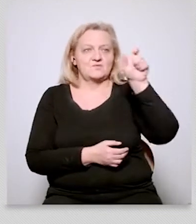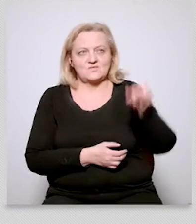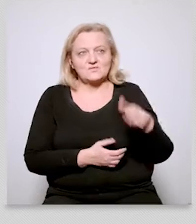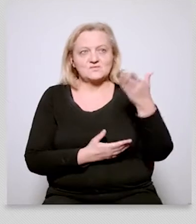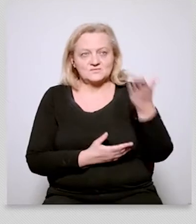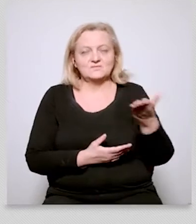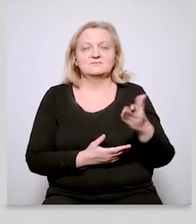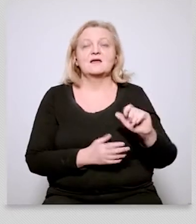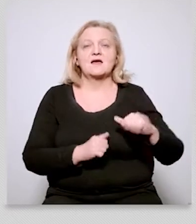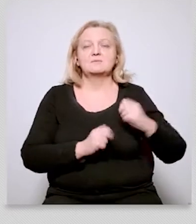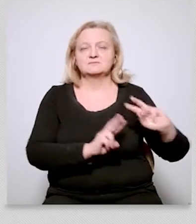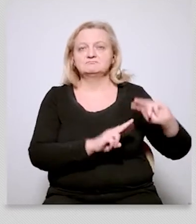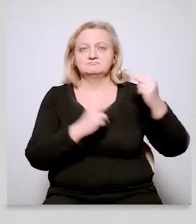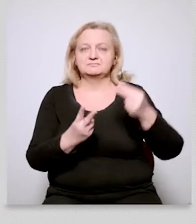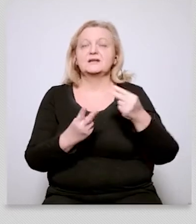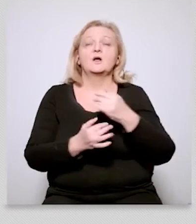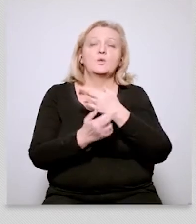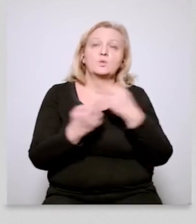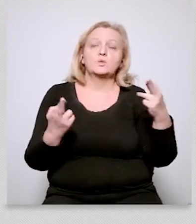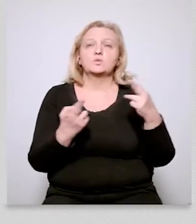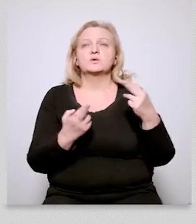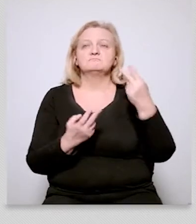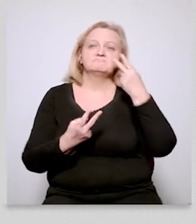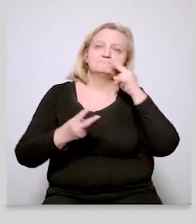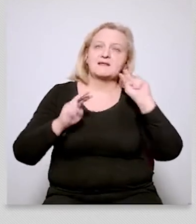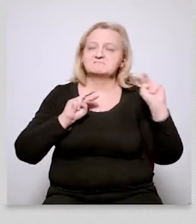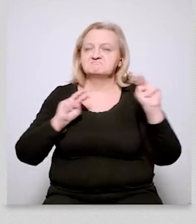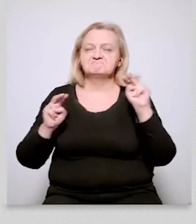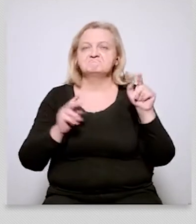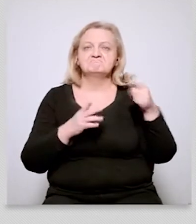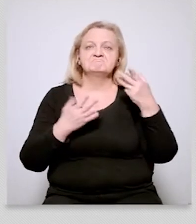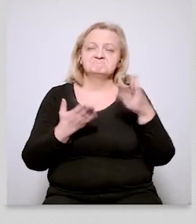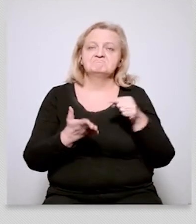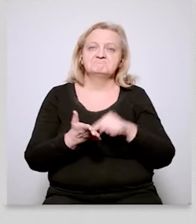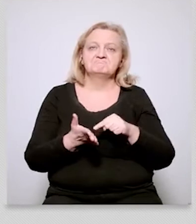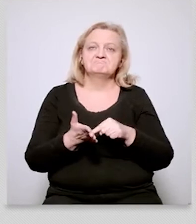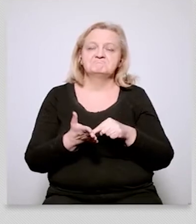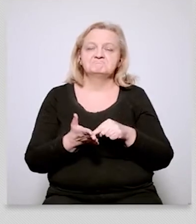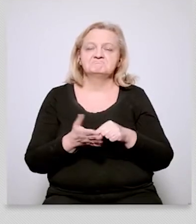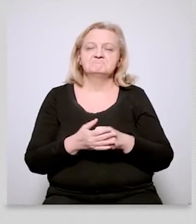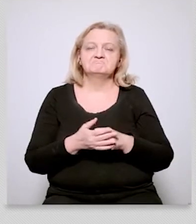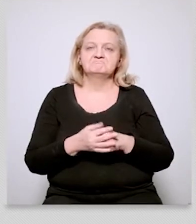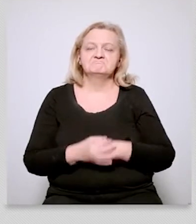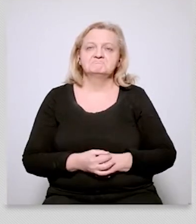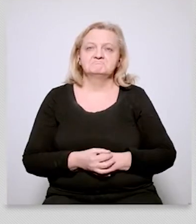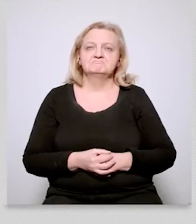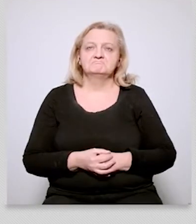by przekazać nam zróżnicowane perspektywy patrzenia na